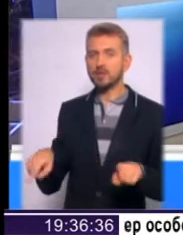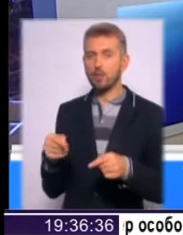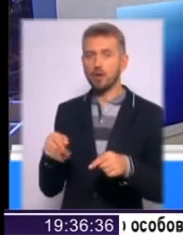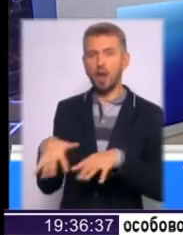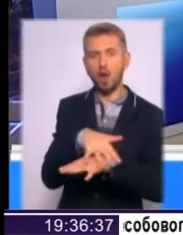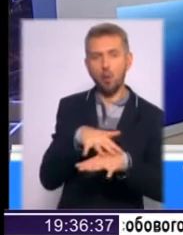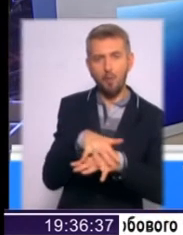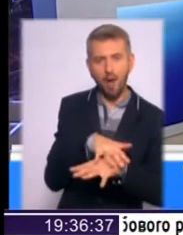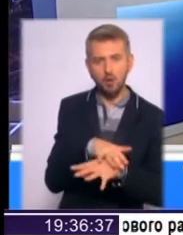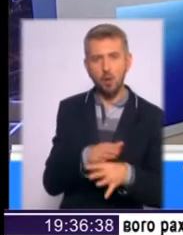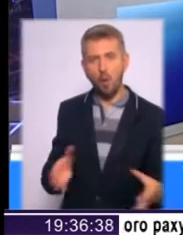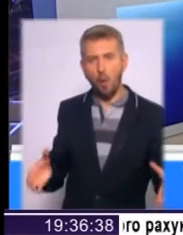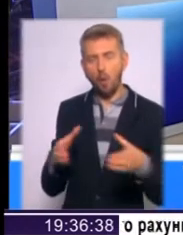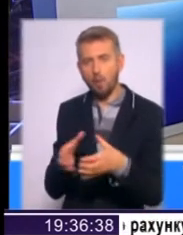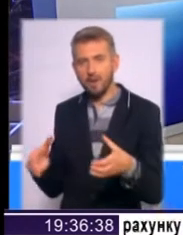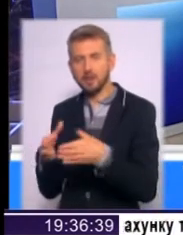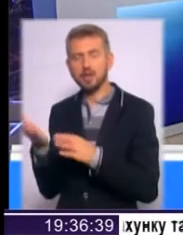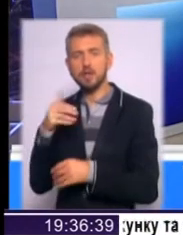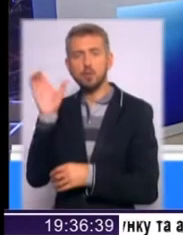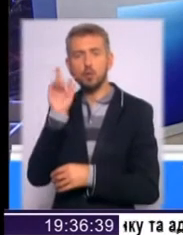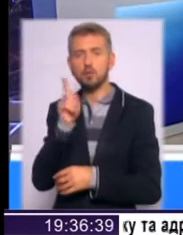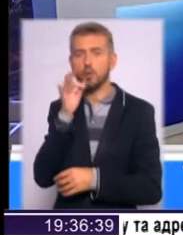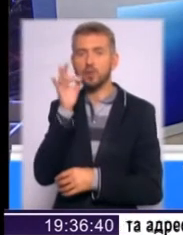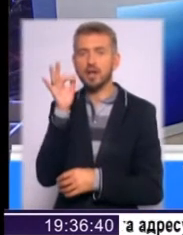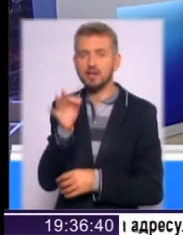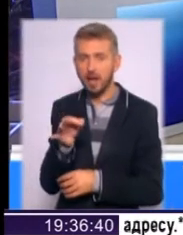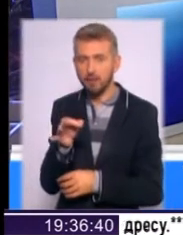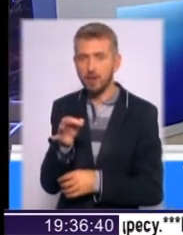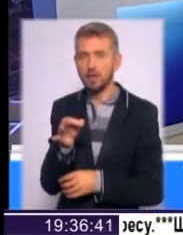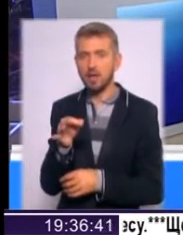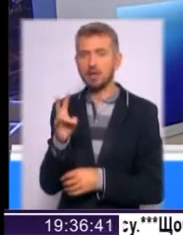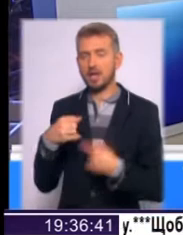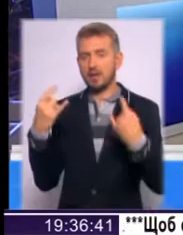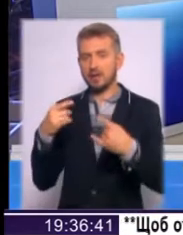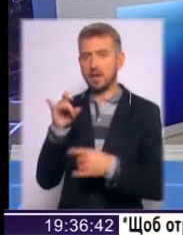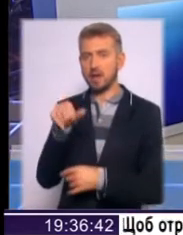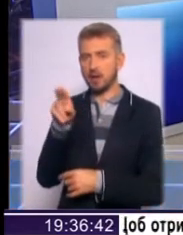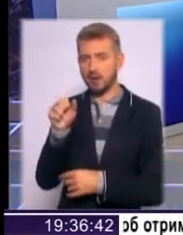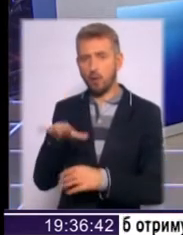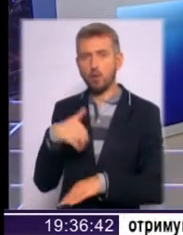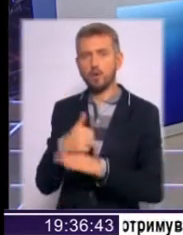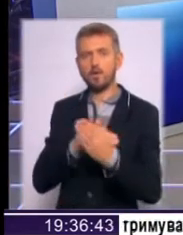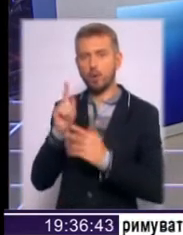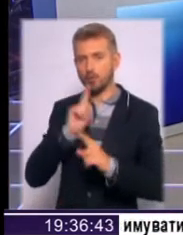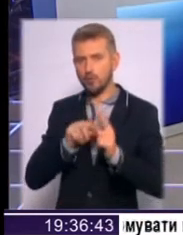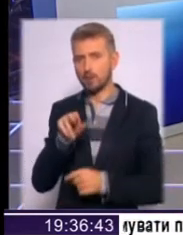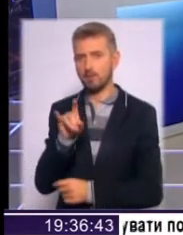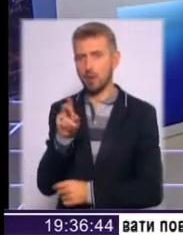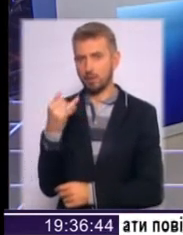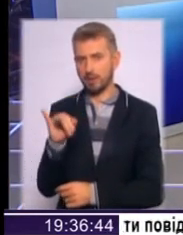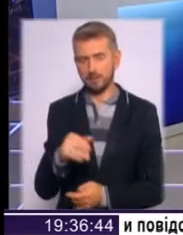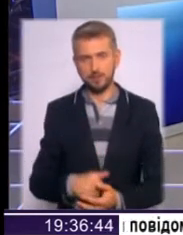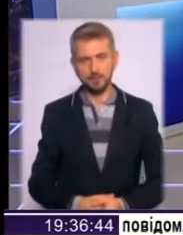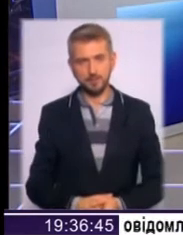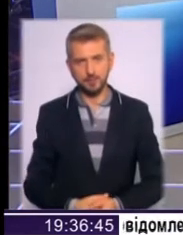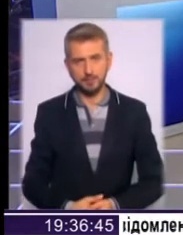про об'єднання громад. Давайте послухаємо, що сказав в ефірі телеканалу «Рада» щодо цієї теми голова Верховної Ради пан Парубій. І далі продовжимо.